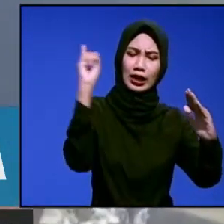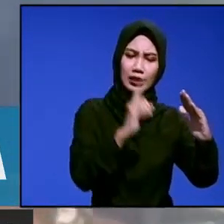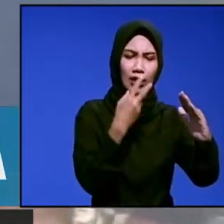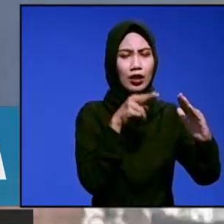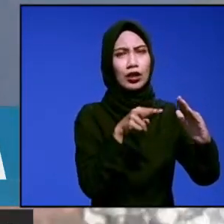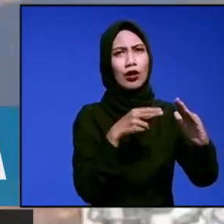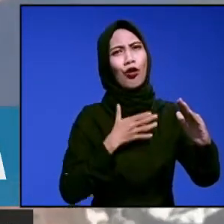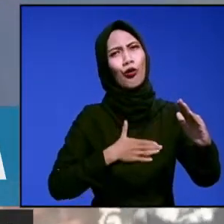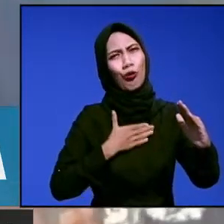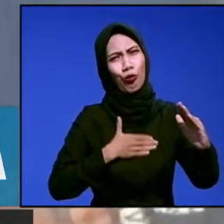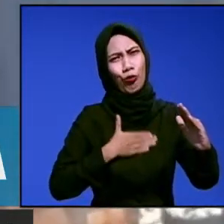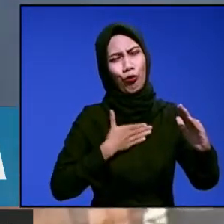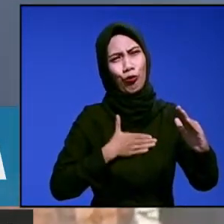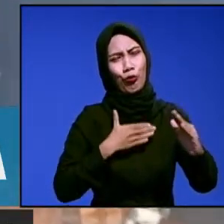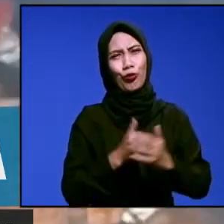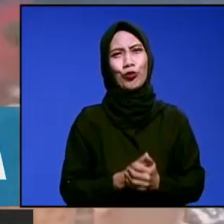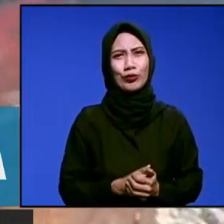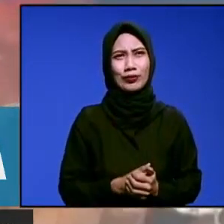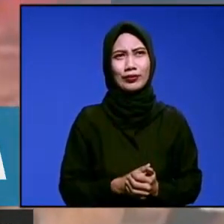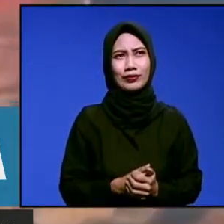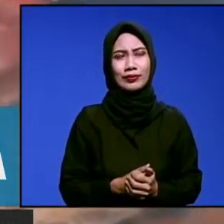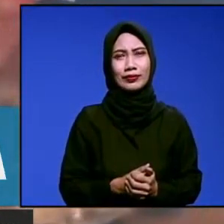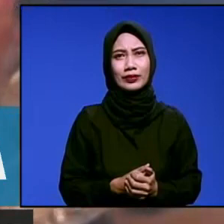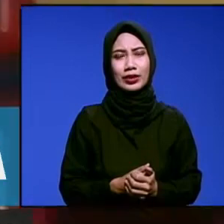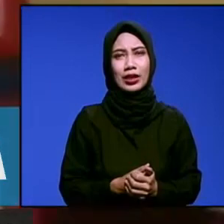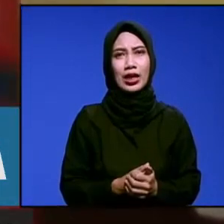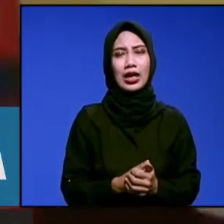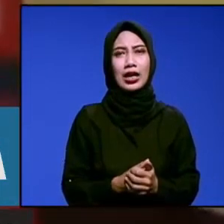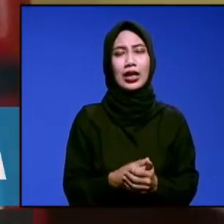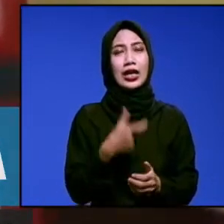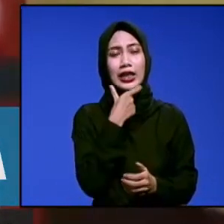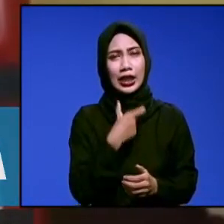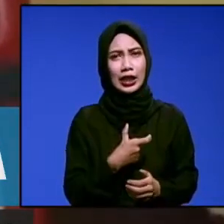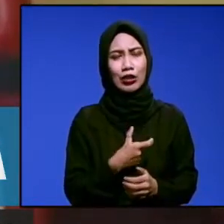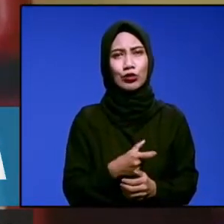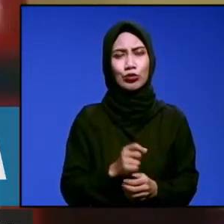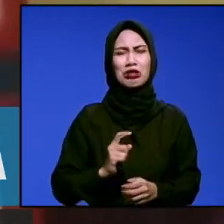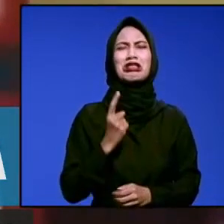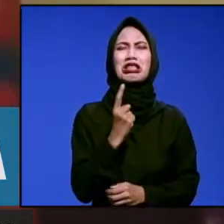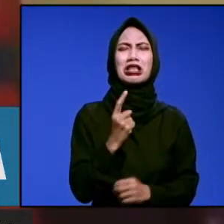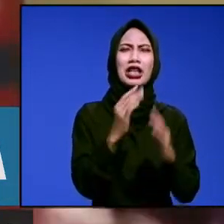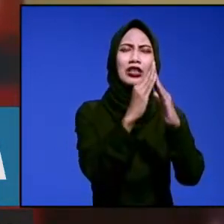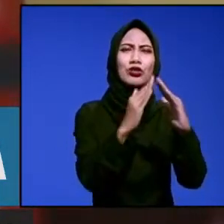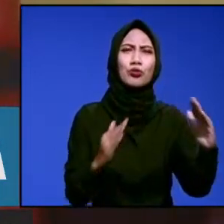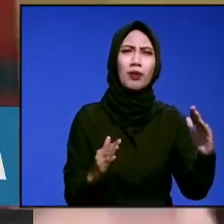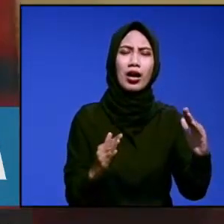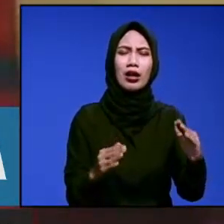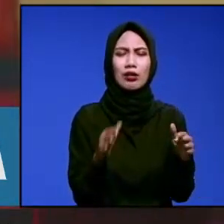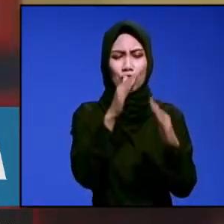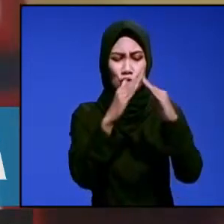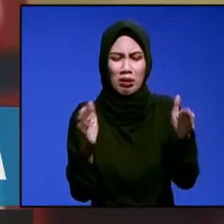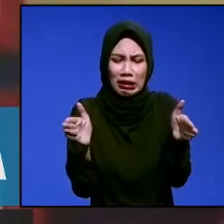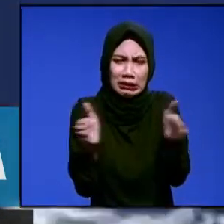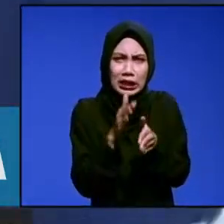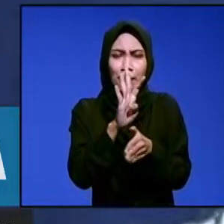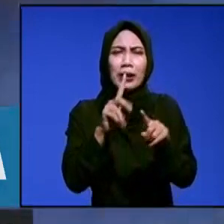Fatimah membuat wakil bupati iba selama ini satimah hidup Sebatang Kara di rumah seluas empat kali tiga meter ia